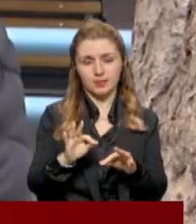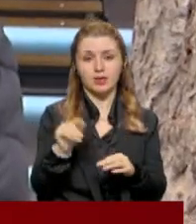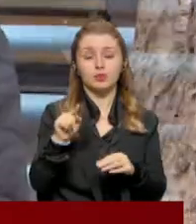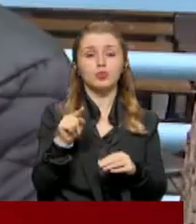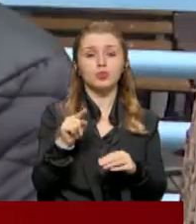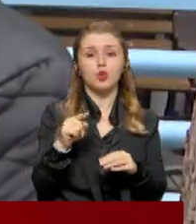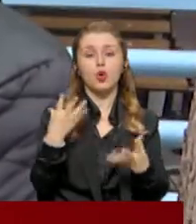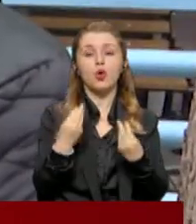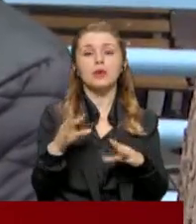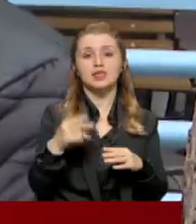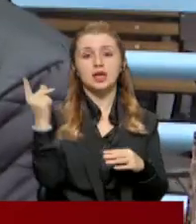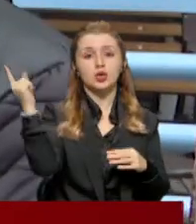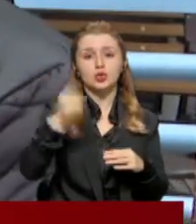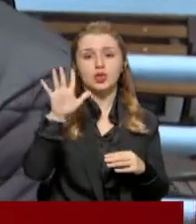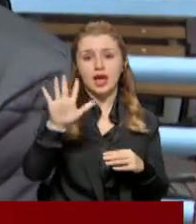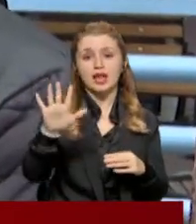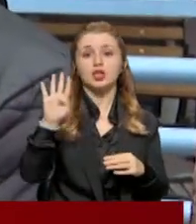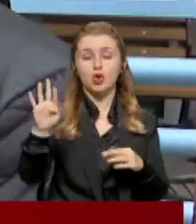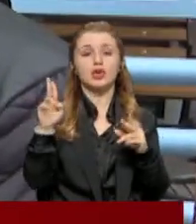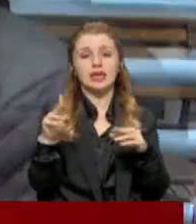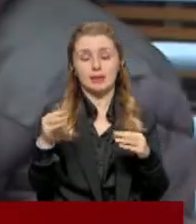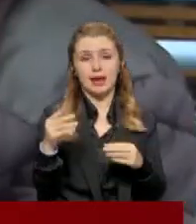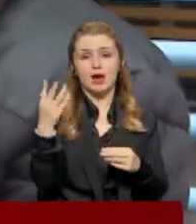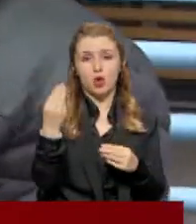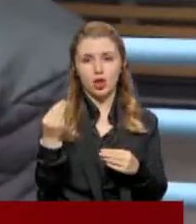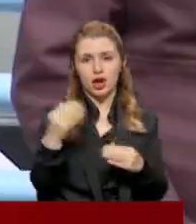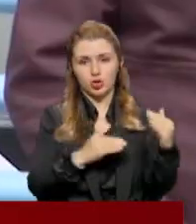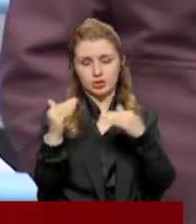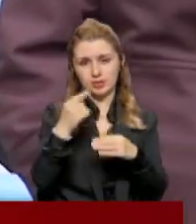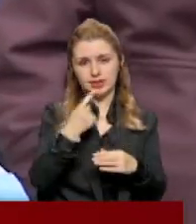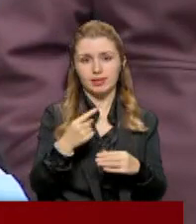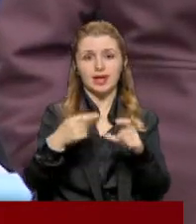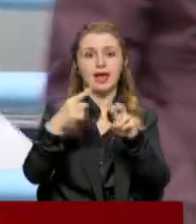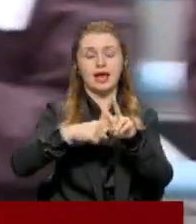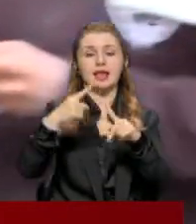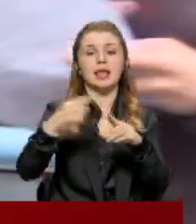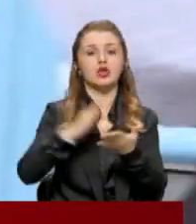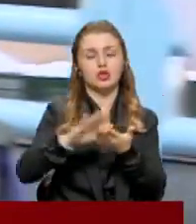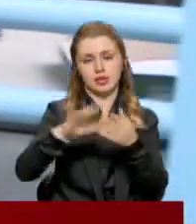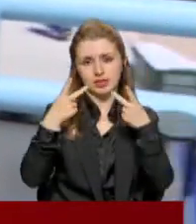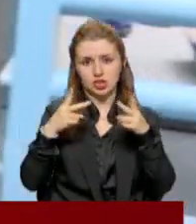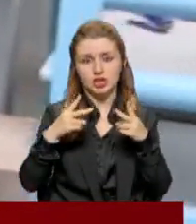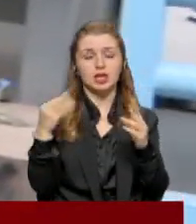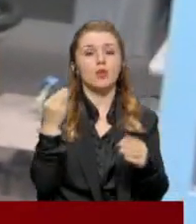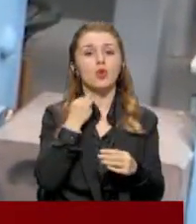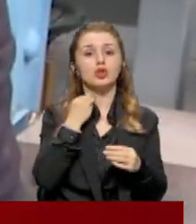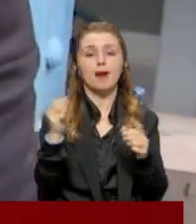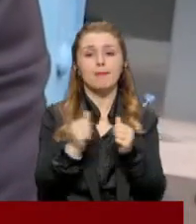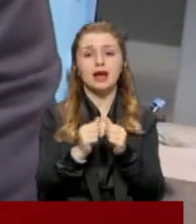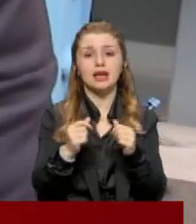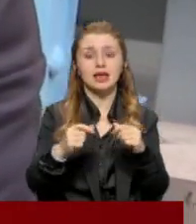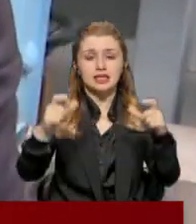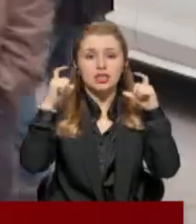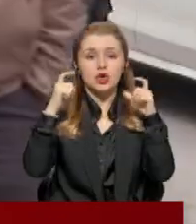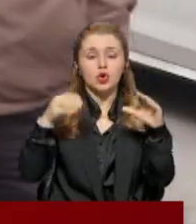oldu, olmasa %54,1 mi? Öyle bir rakamla yükselmesi demek. EYT düzenlemesi açıklandı. Borçlanmayla sigorta